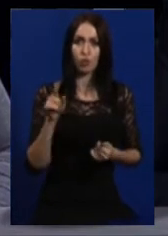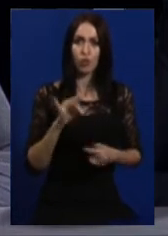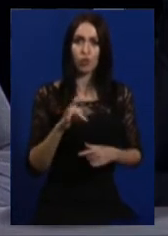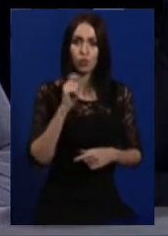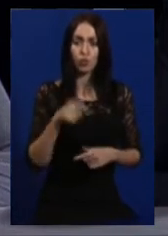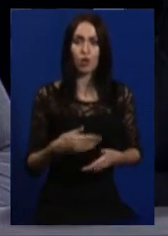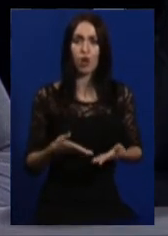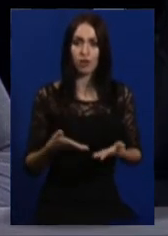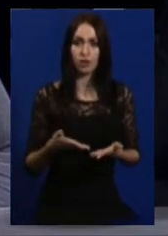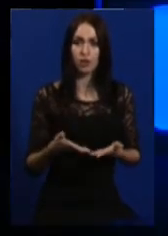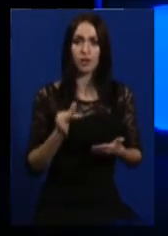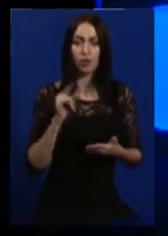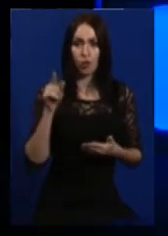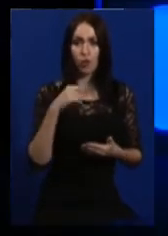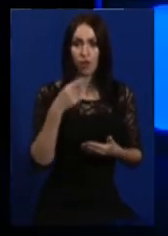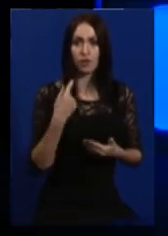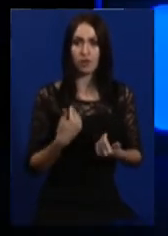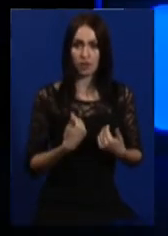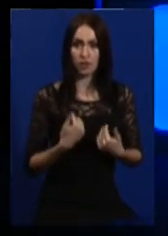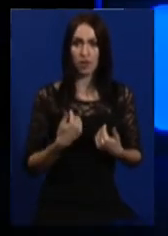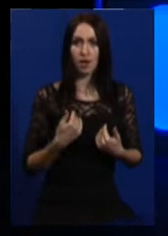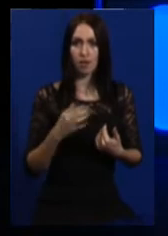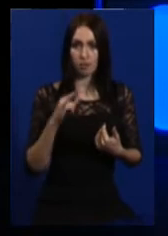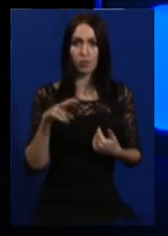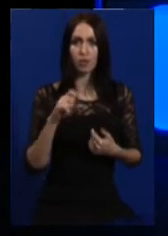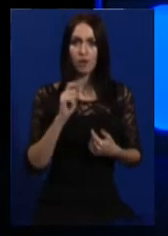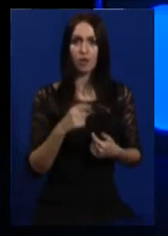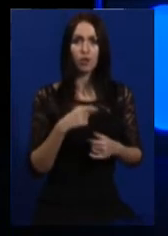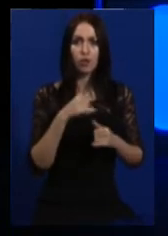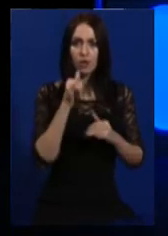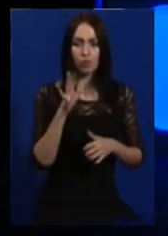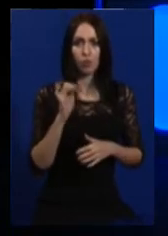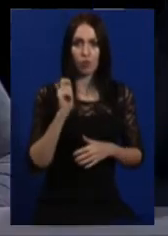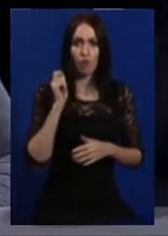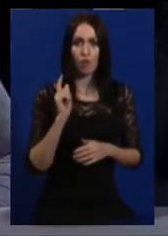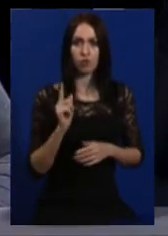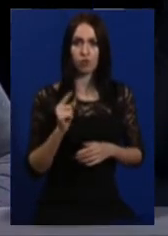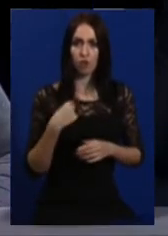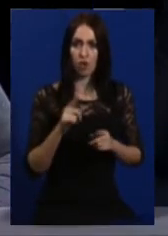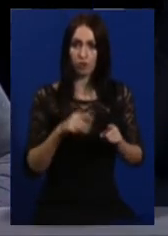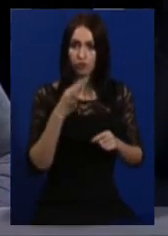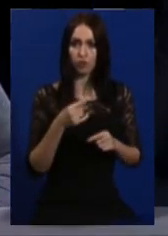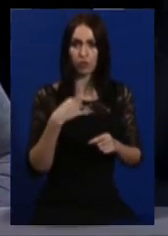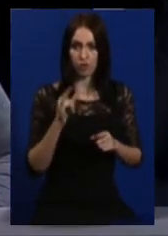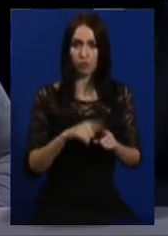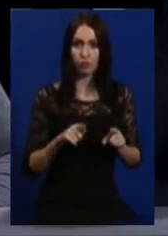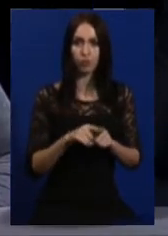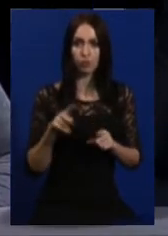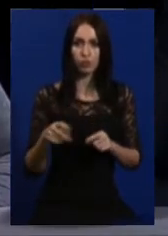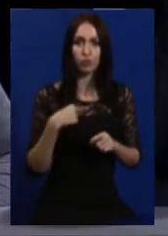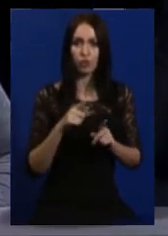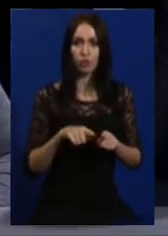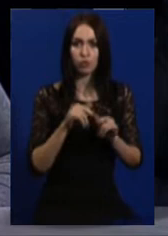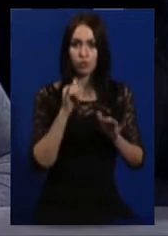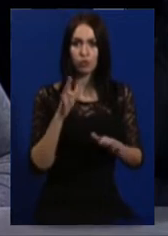украины и вот он говорит я бы пошел на войну на я не могу по возрасту а я тоже говорю об это же пошла но я тоже не